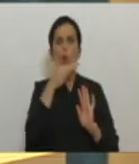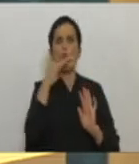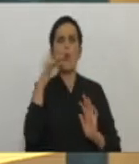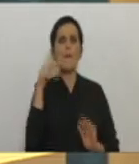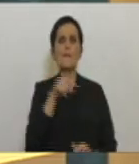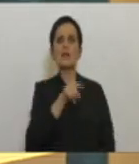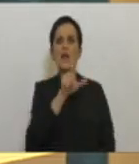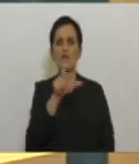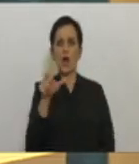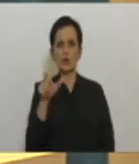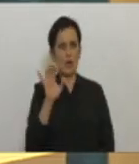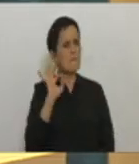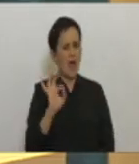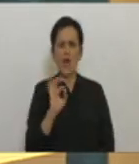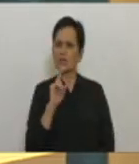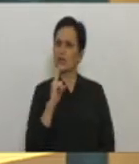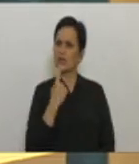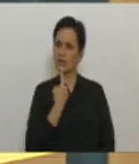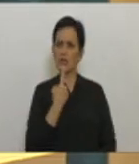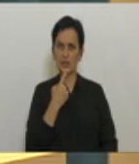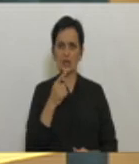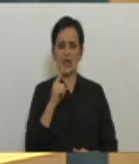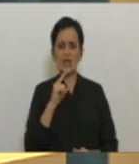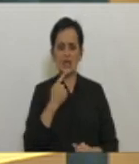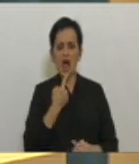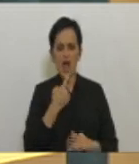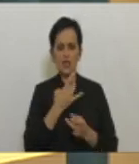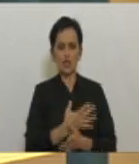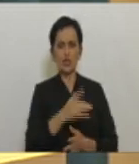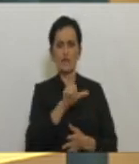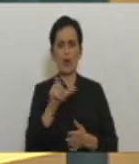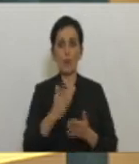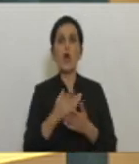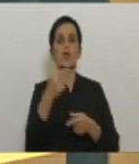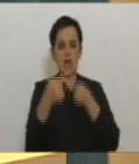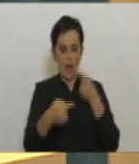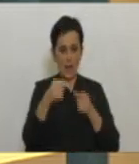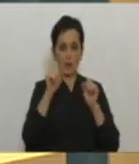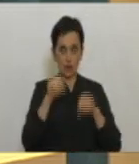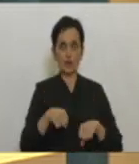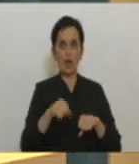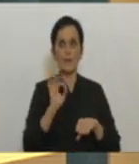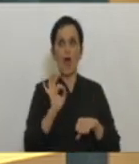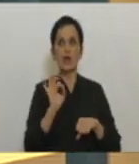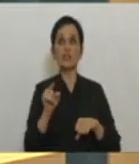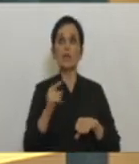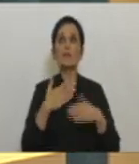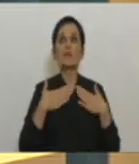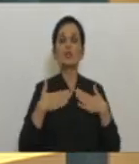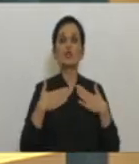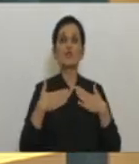ნახავ, მართლა უკიდურესად გაჭირვებული ხალხია ის და მართლა შეიძლება იმაზე კამათი რომ ხო არ შეიძლებოდა ჩვენი